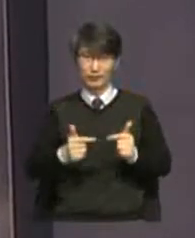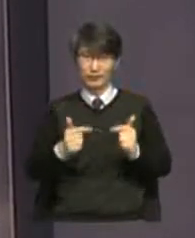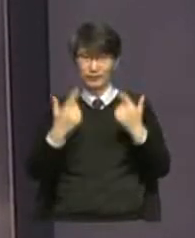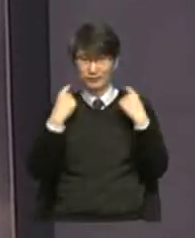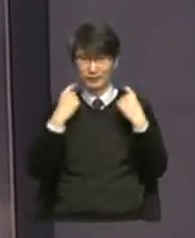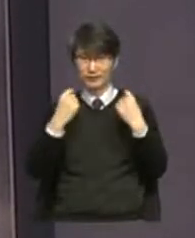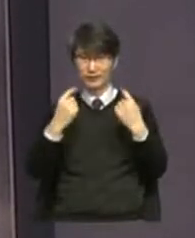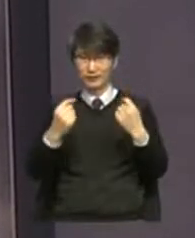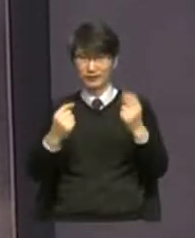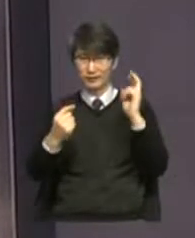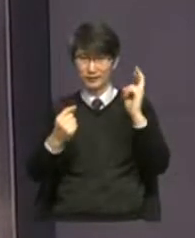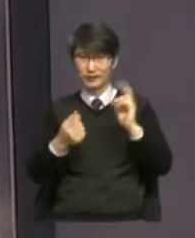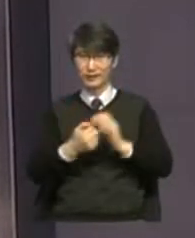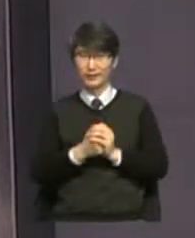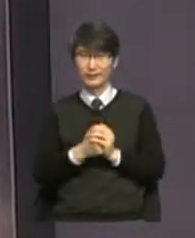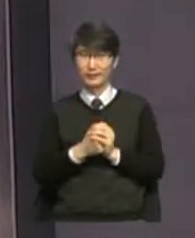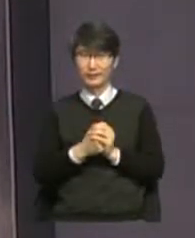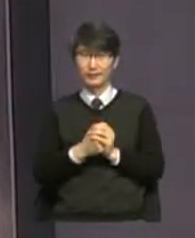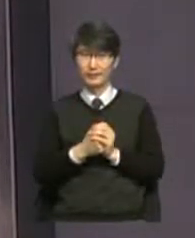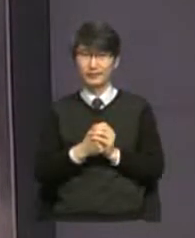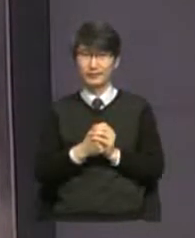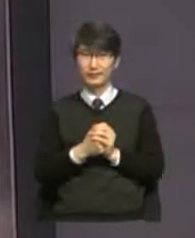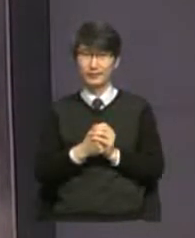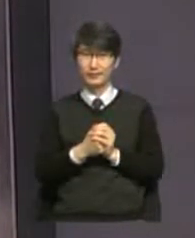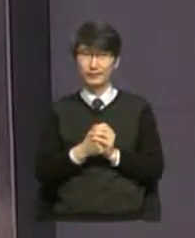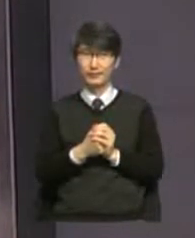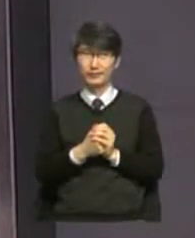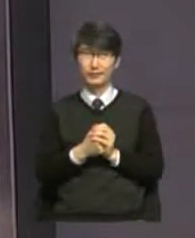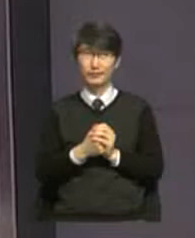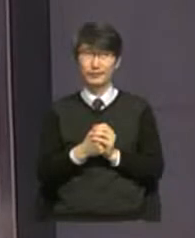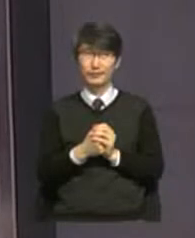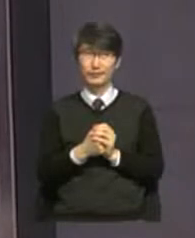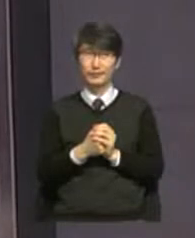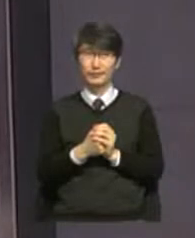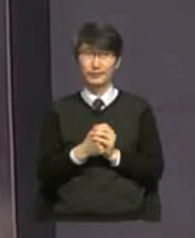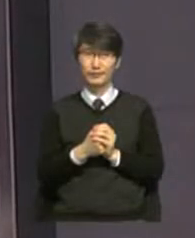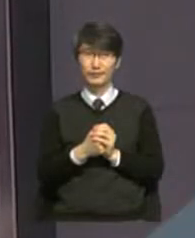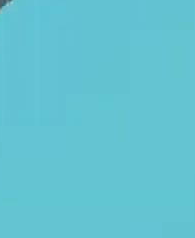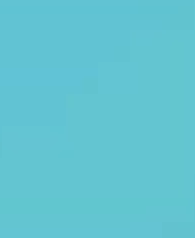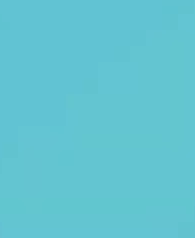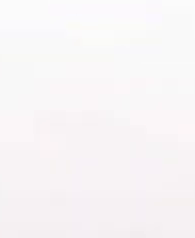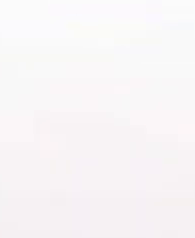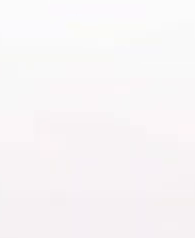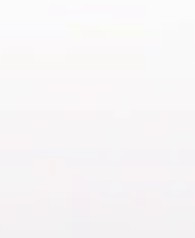당분간 계속될 것으로 보입니다. 딜라이브 서울경기 케이블TV 이재용입니다.